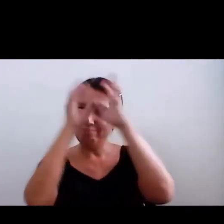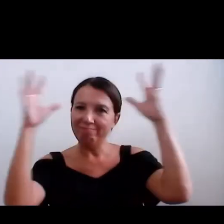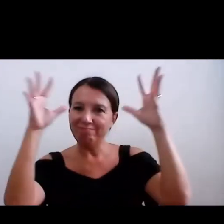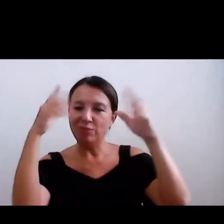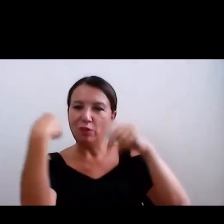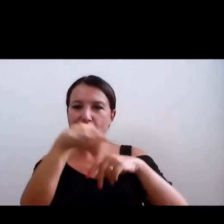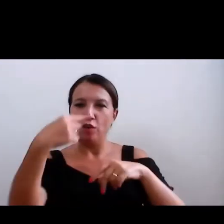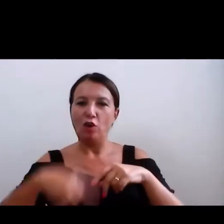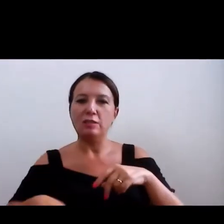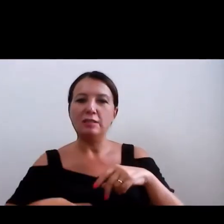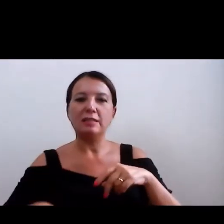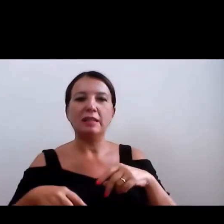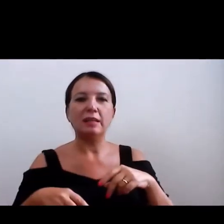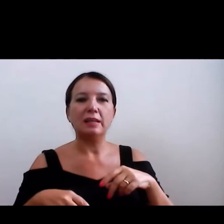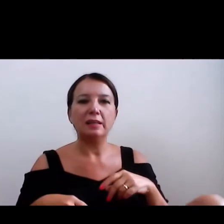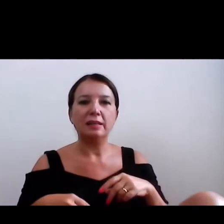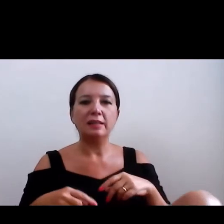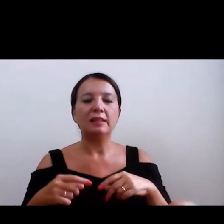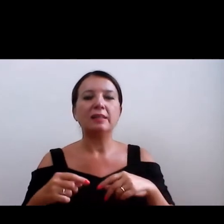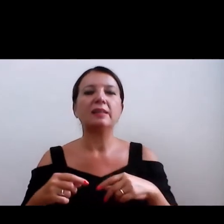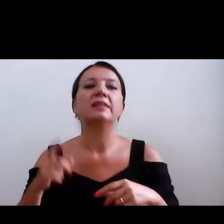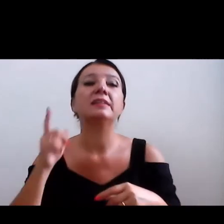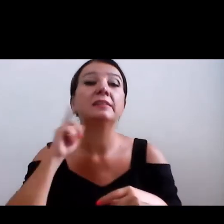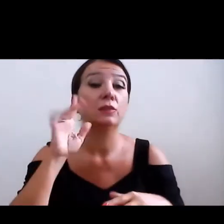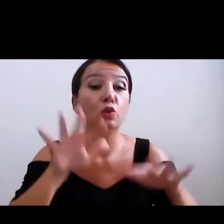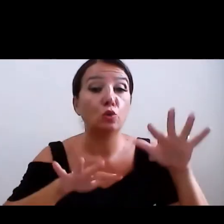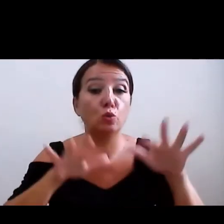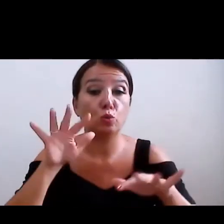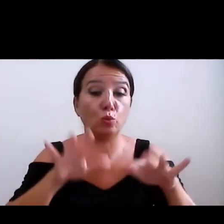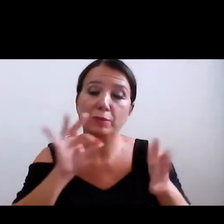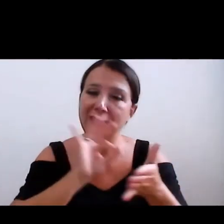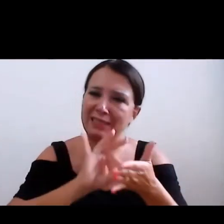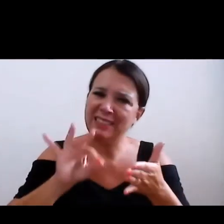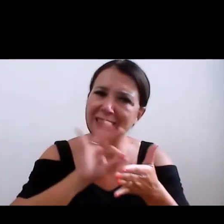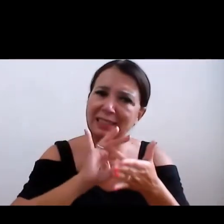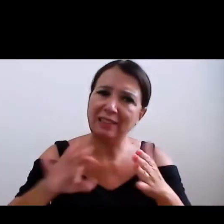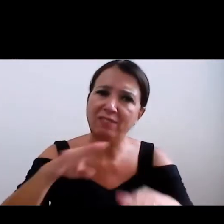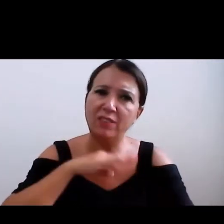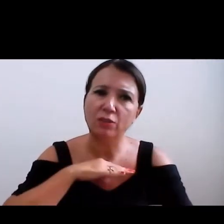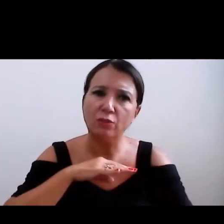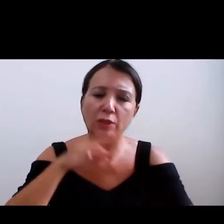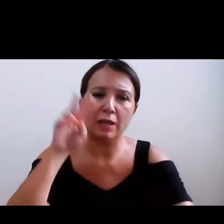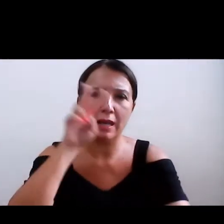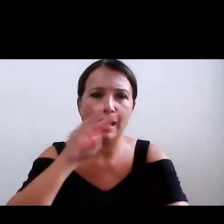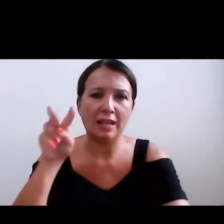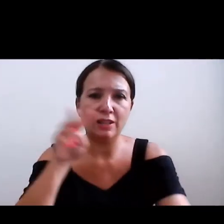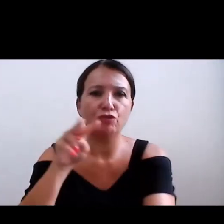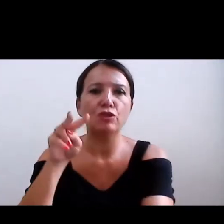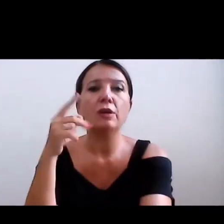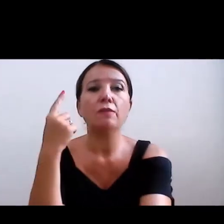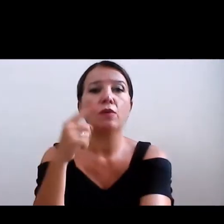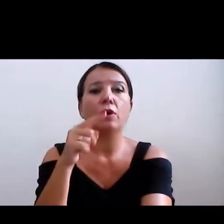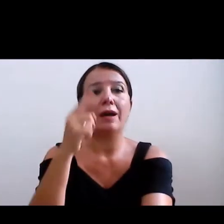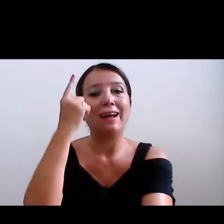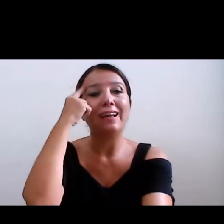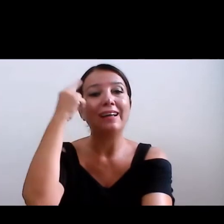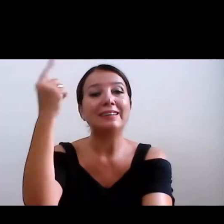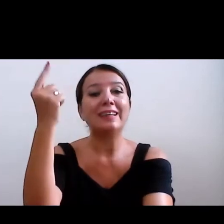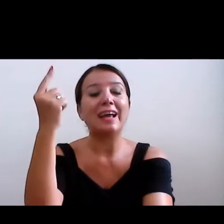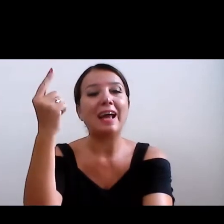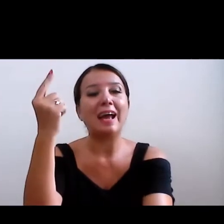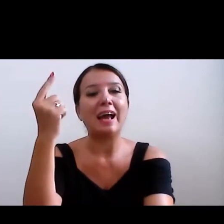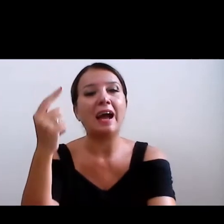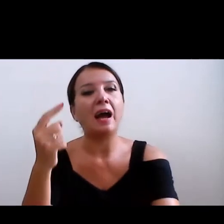dai partecipanti. Infatti, se avete dei dubbi, vi invito a scriverci e leggevo appunto l'idea di